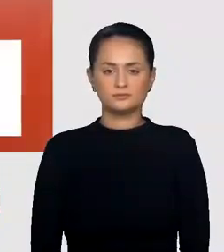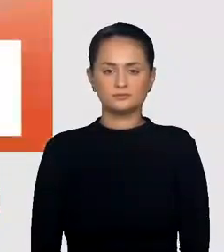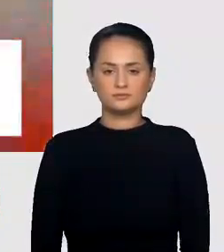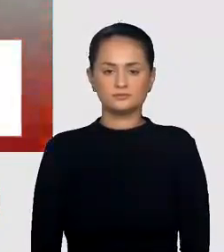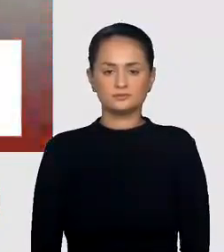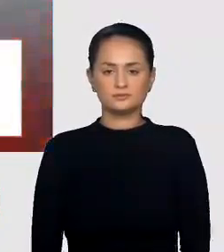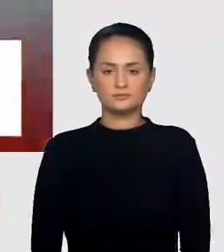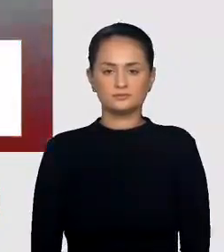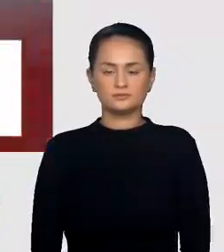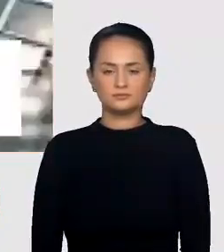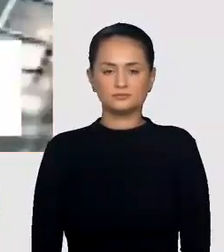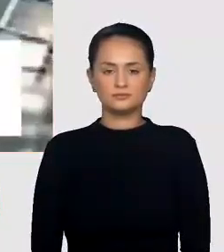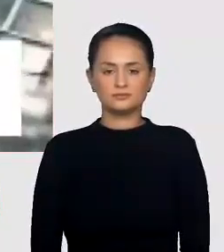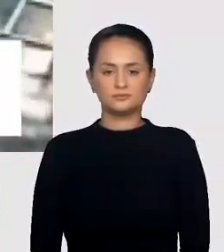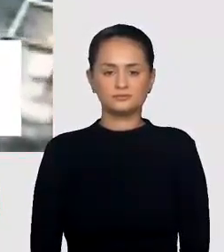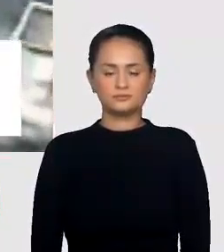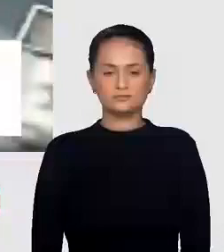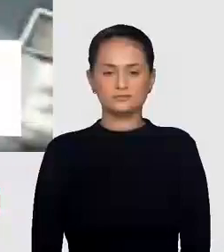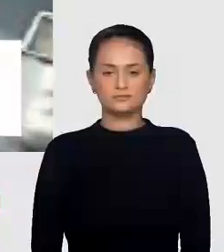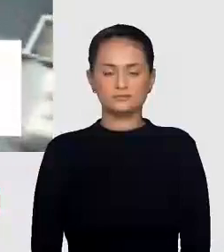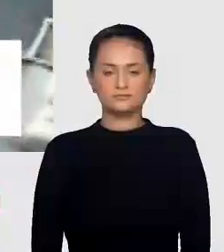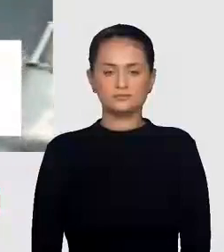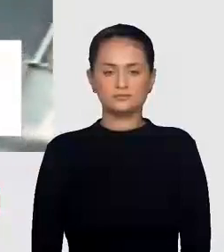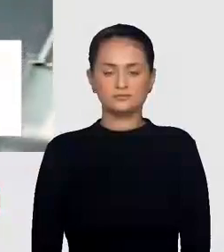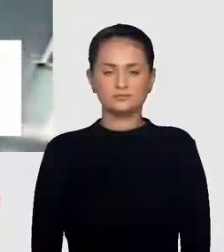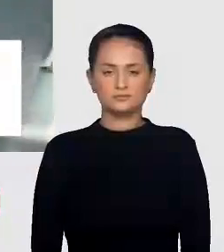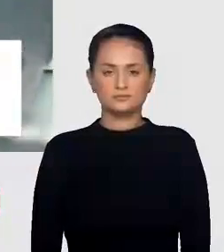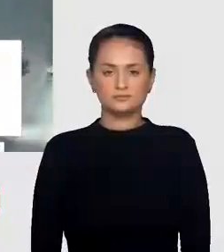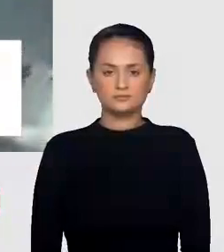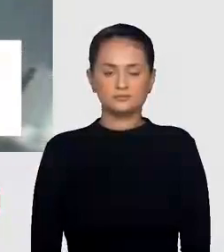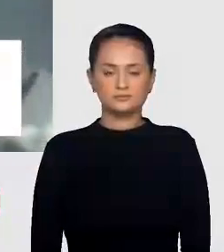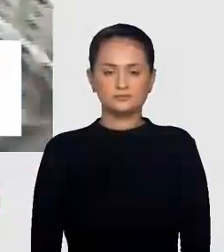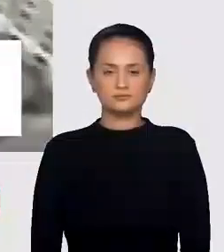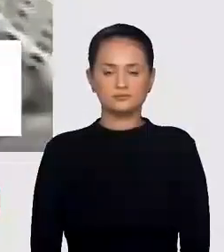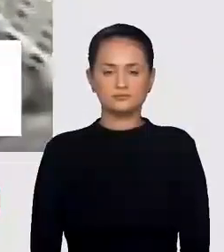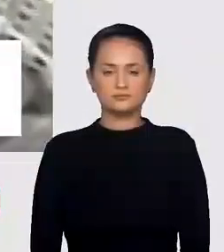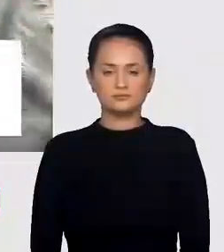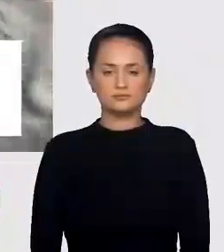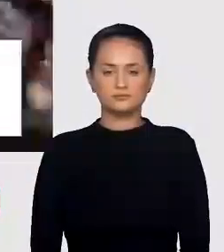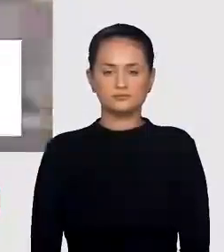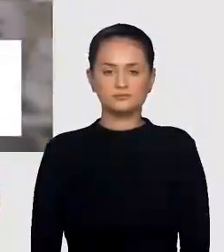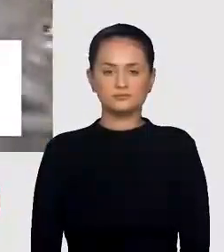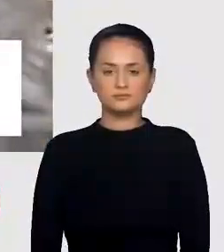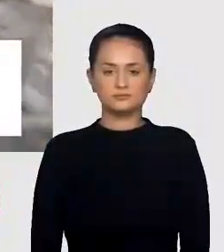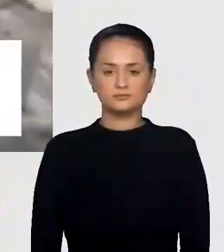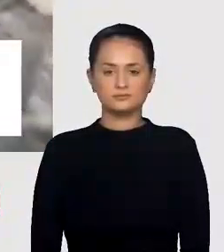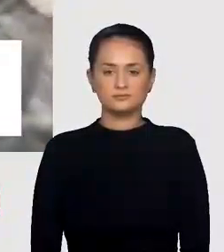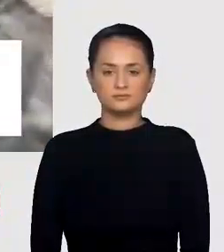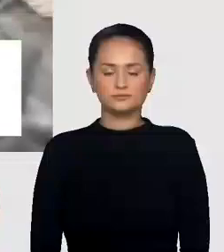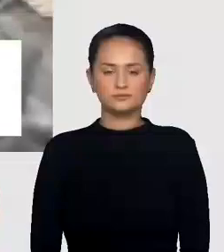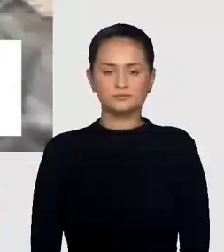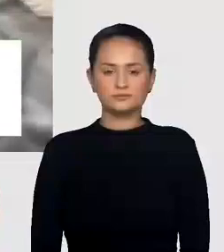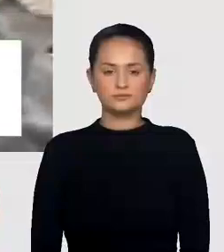cu mortiere din Liban către zona Malchia de lângă graniță. În două locații diferite, așa cum spuneai și tu, de la granița